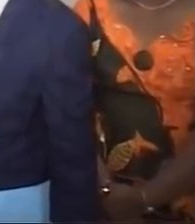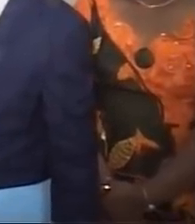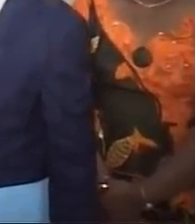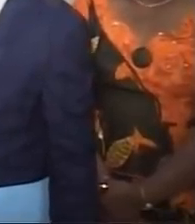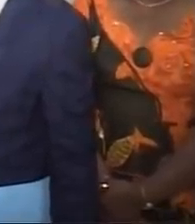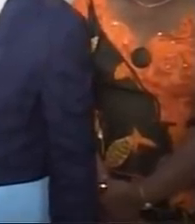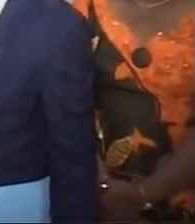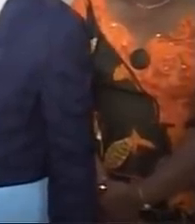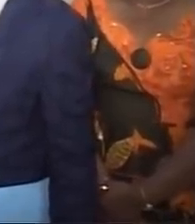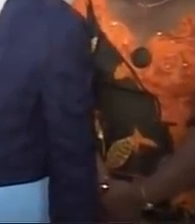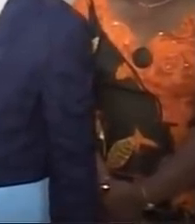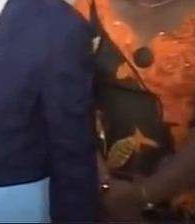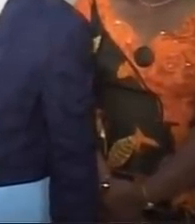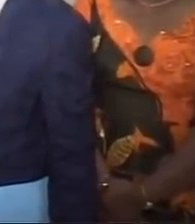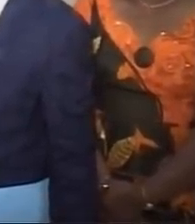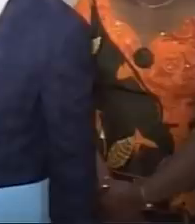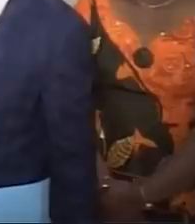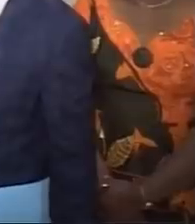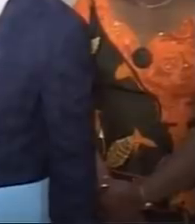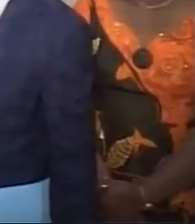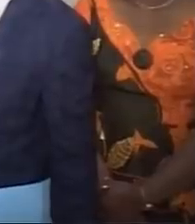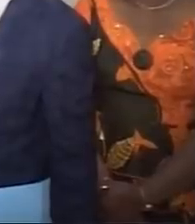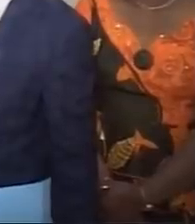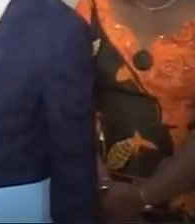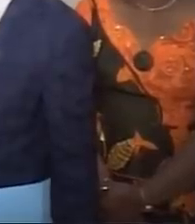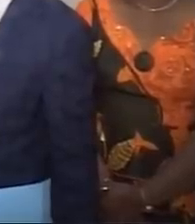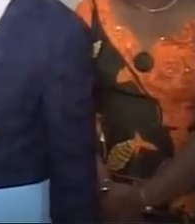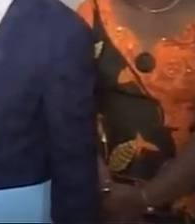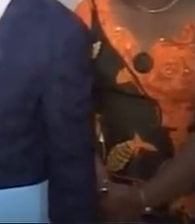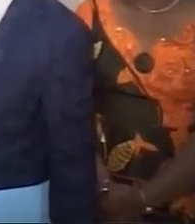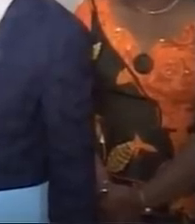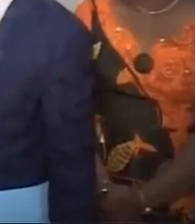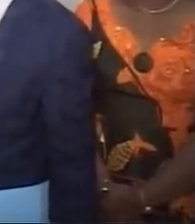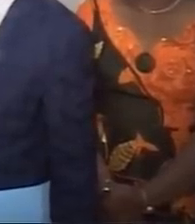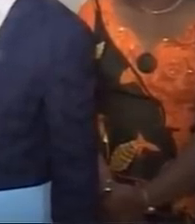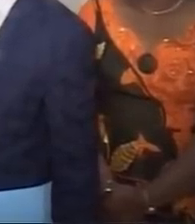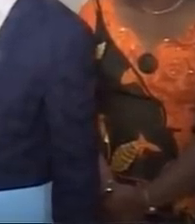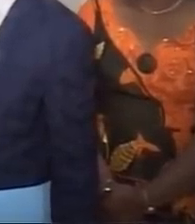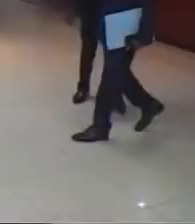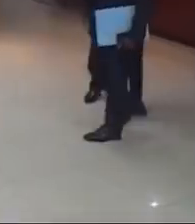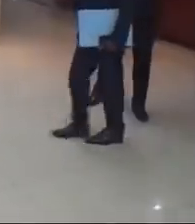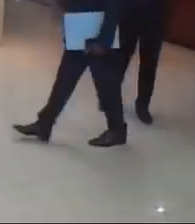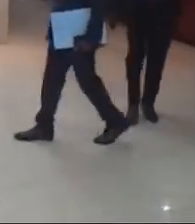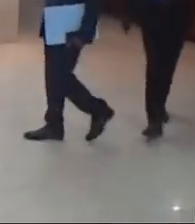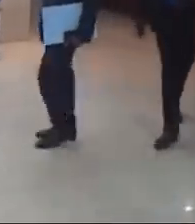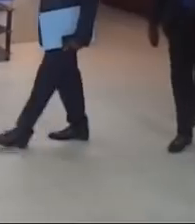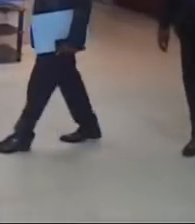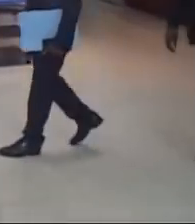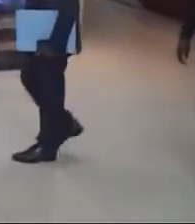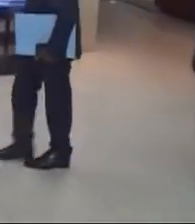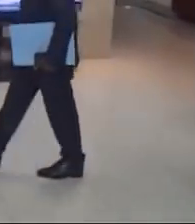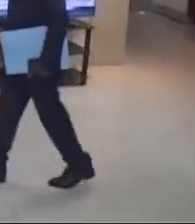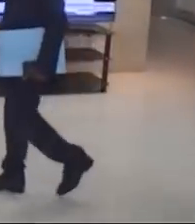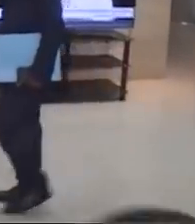mais aussi au niveau interne sur la fiscalité la parafiscalité la population peut donc